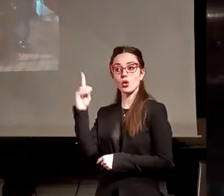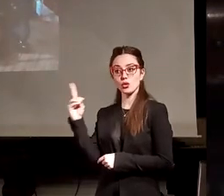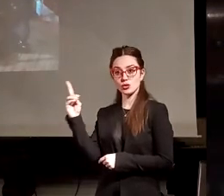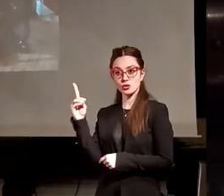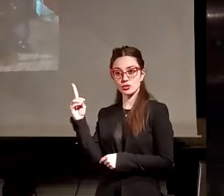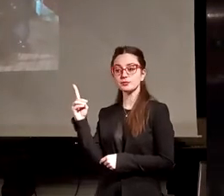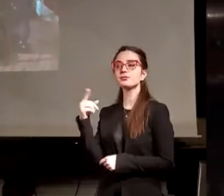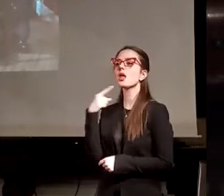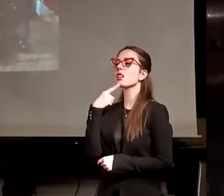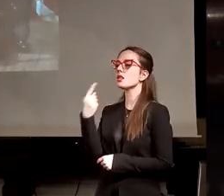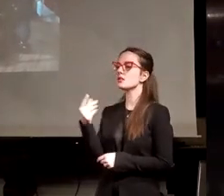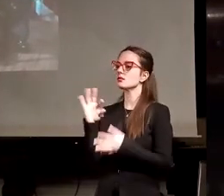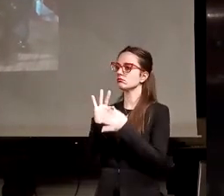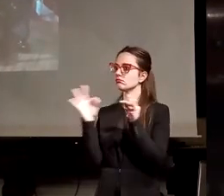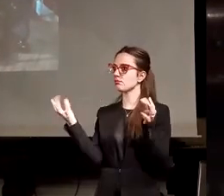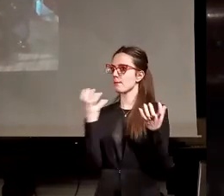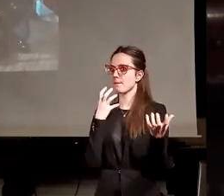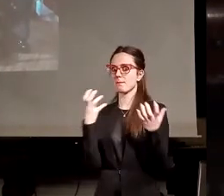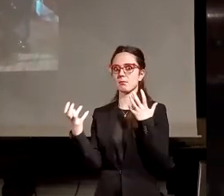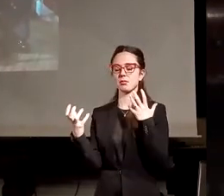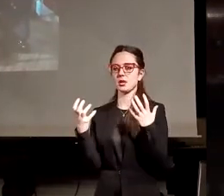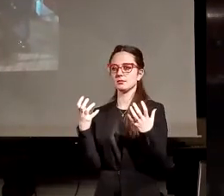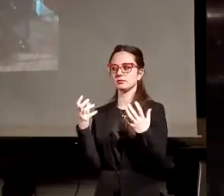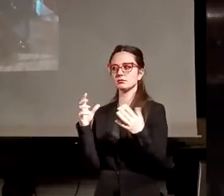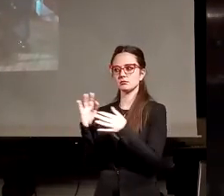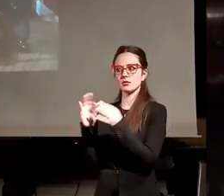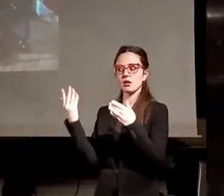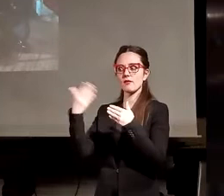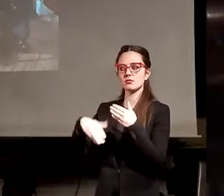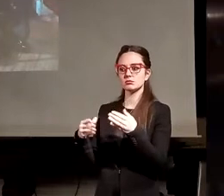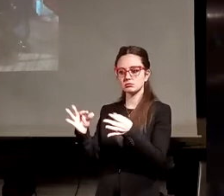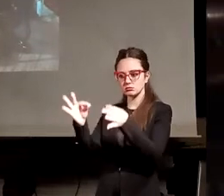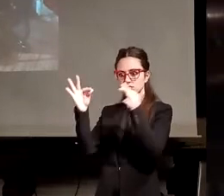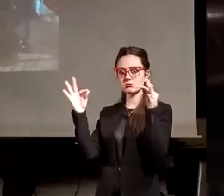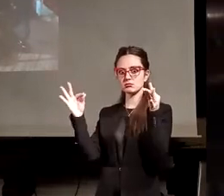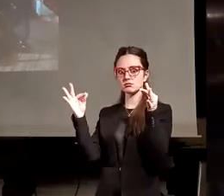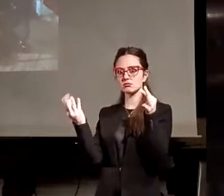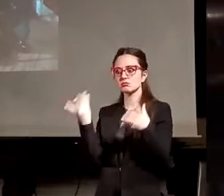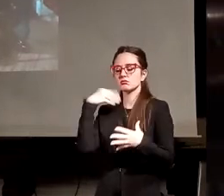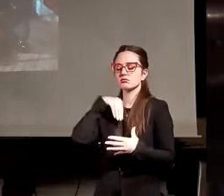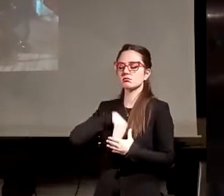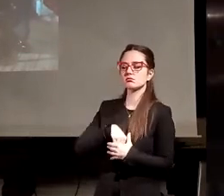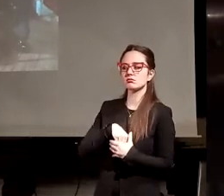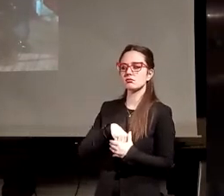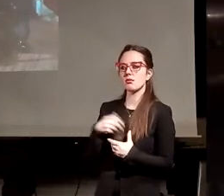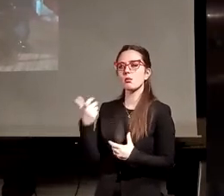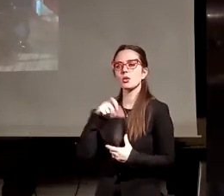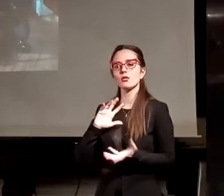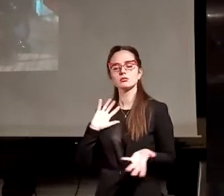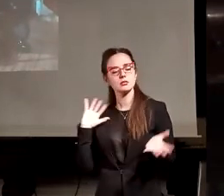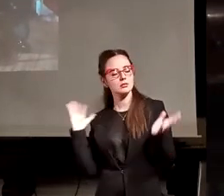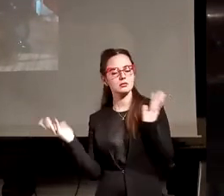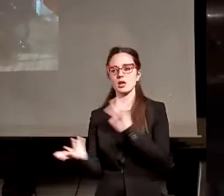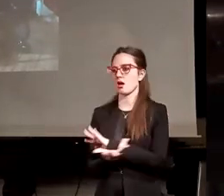una cosa fenomenale e secondo me imprese questa strozzatura e ne fece la sua politica perché cambia totalmente come